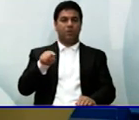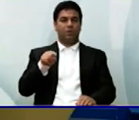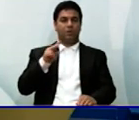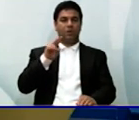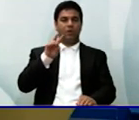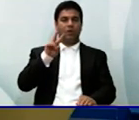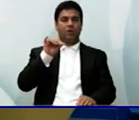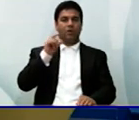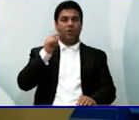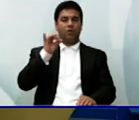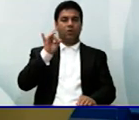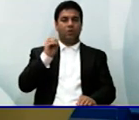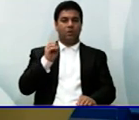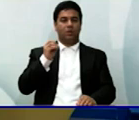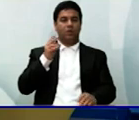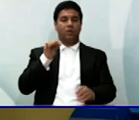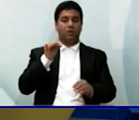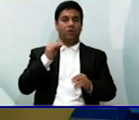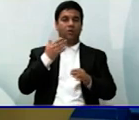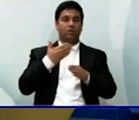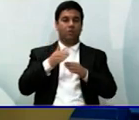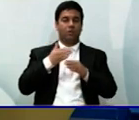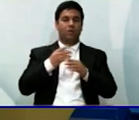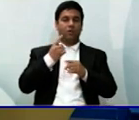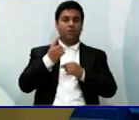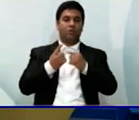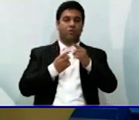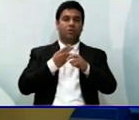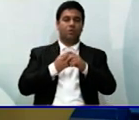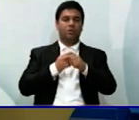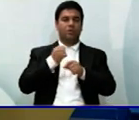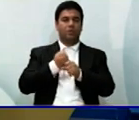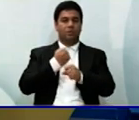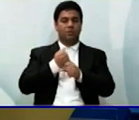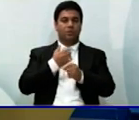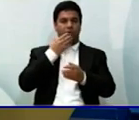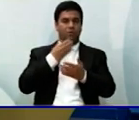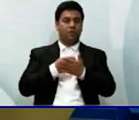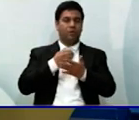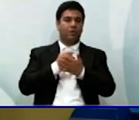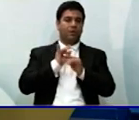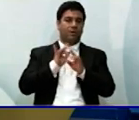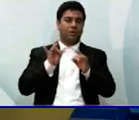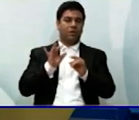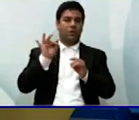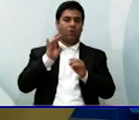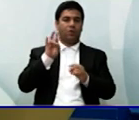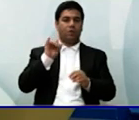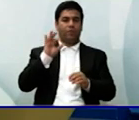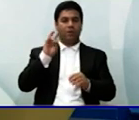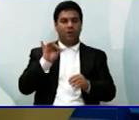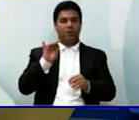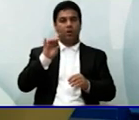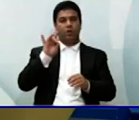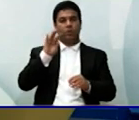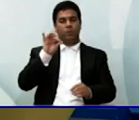в Лагоре. И вскоре один за другим начинает издавать свои рассказы, новеллы,